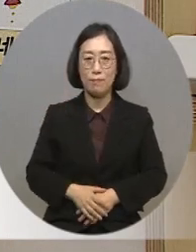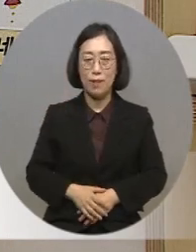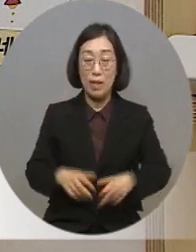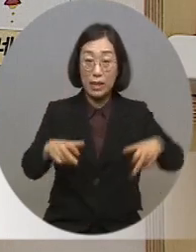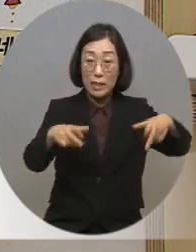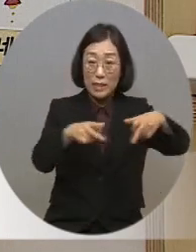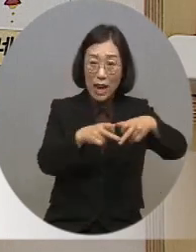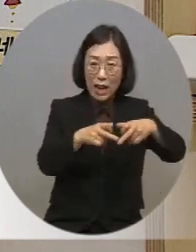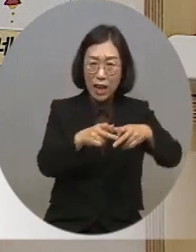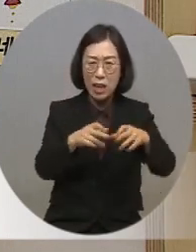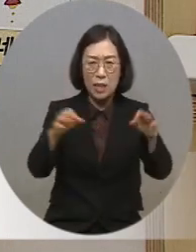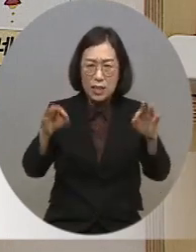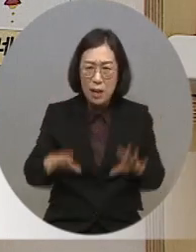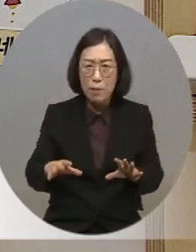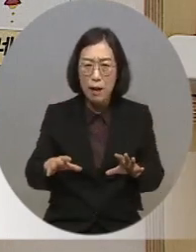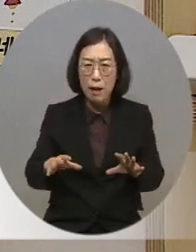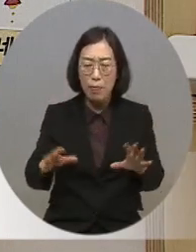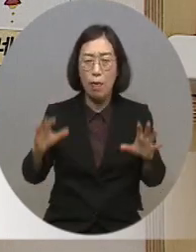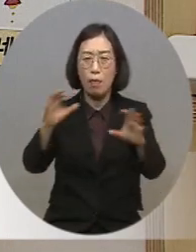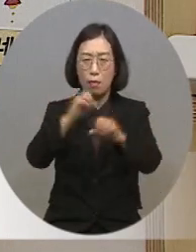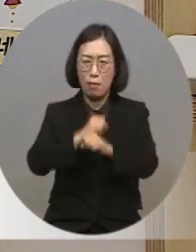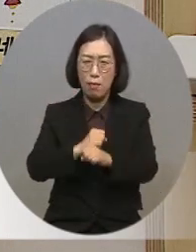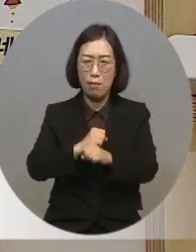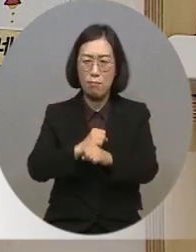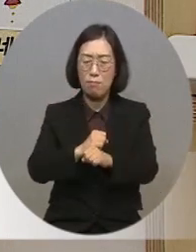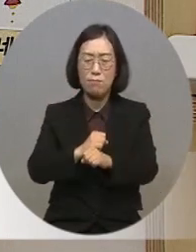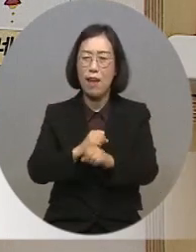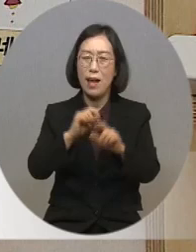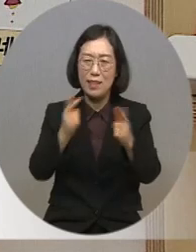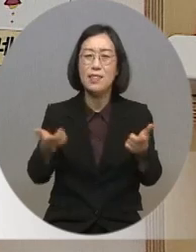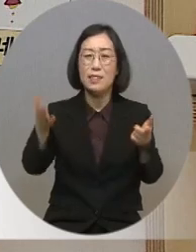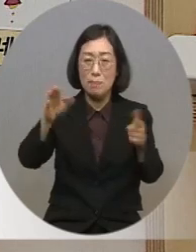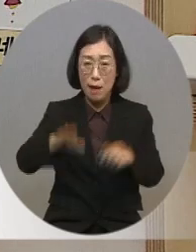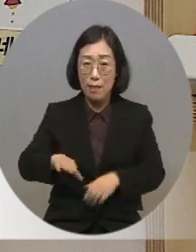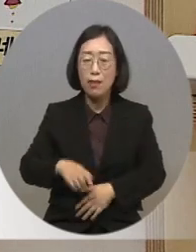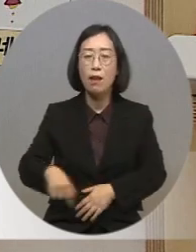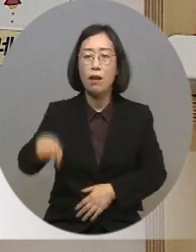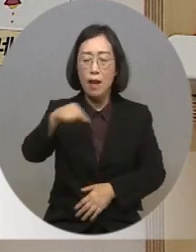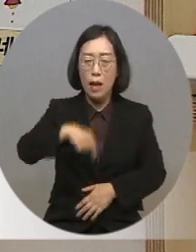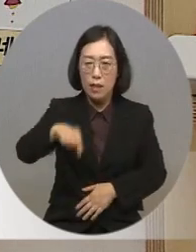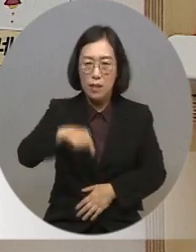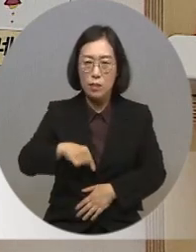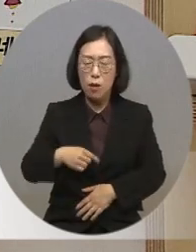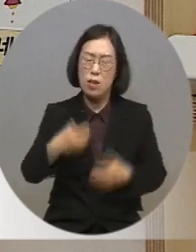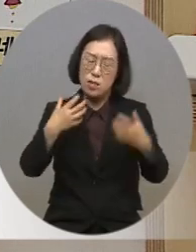장애가 지나가는 바람이 될 수는 없지만 그 안에서